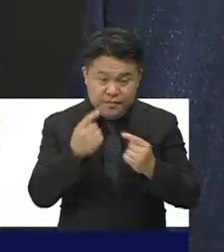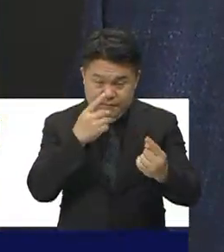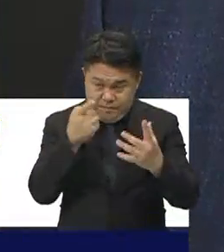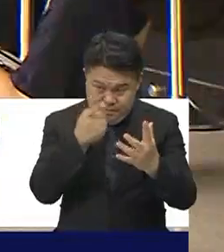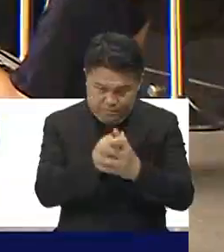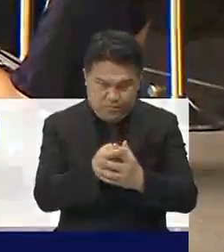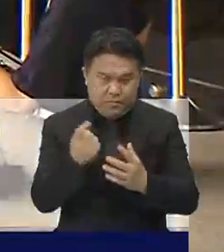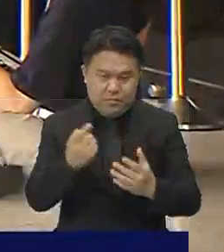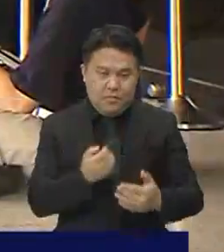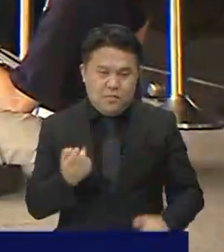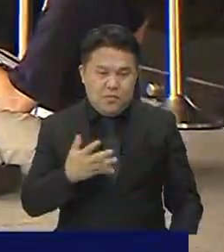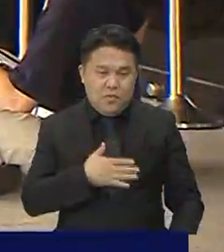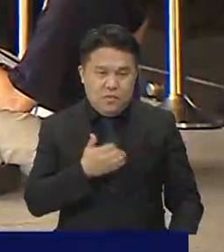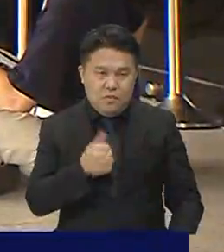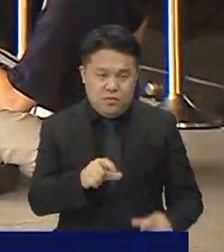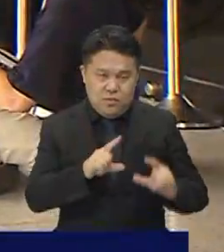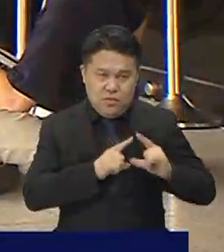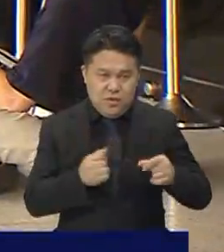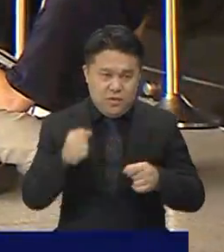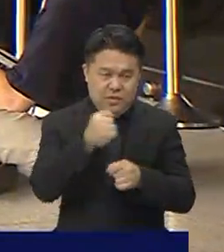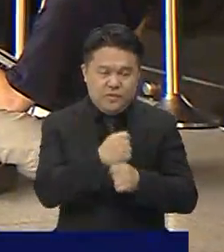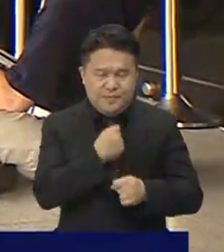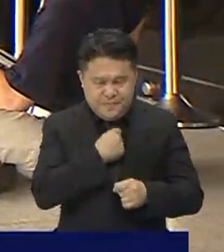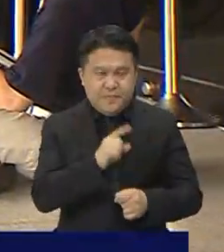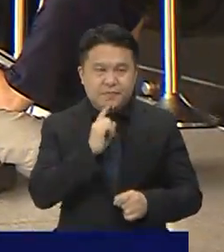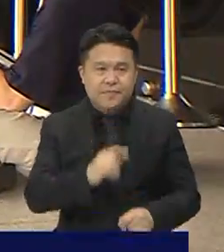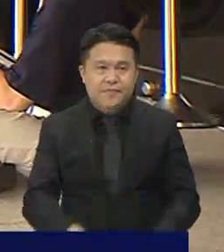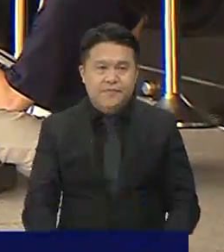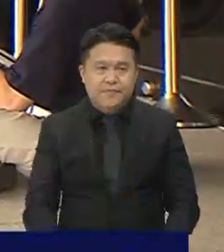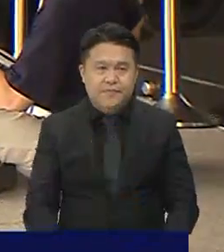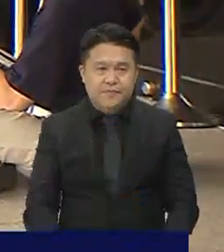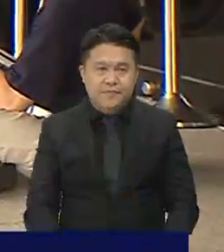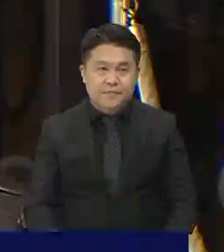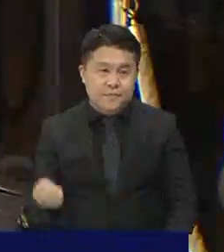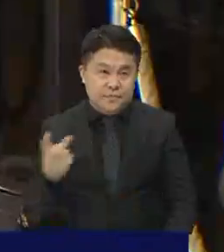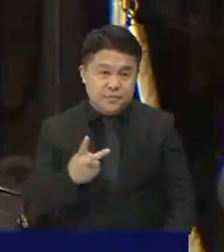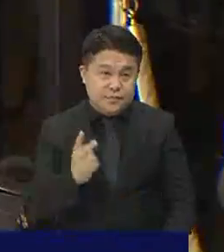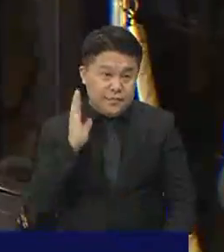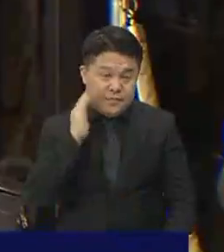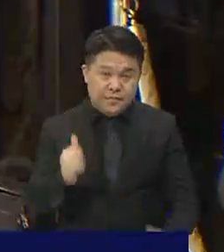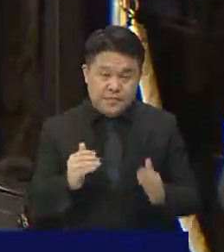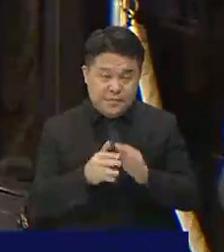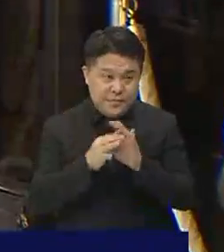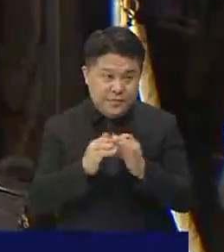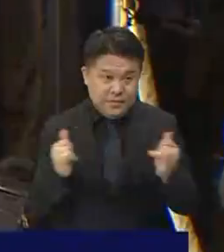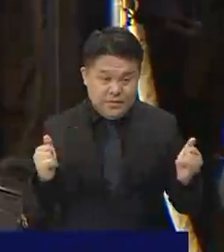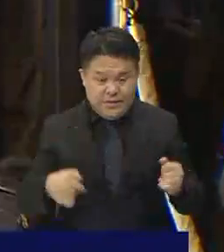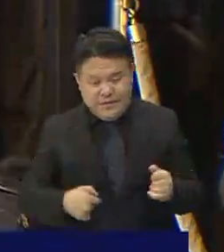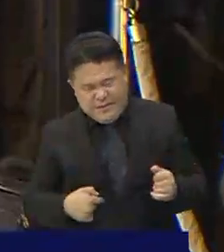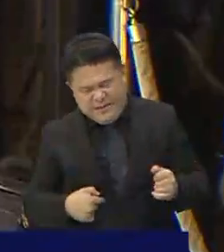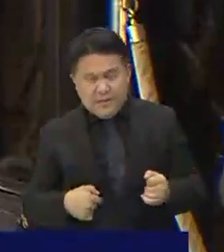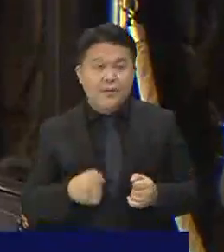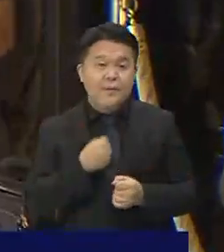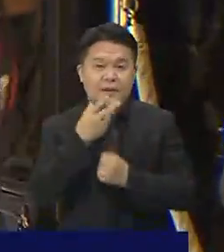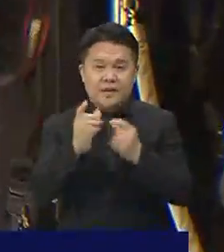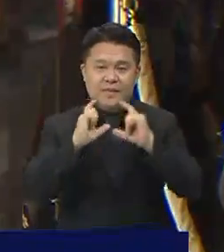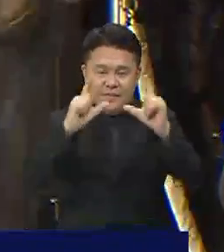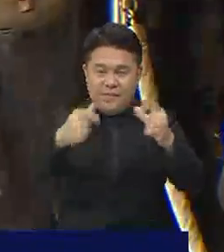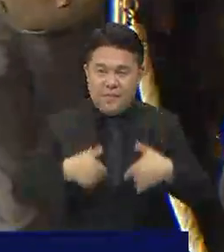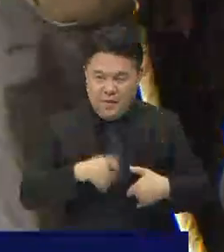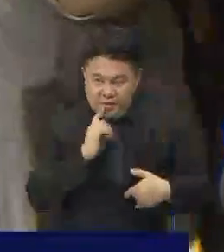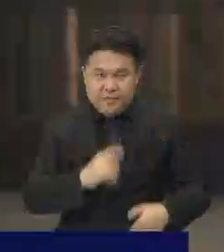진상규명과 명예회복을 바란다고 말했습니다. 당시 청와대 관계자들이 양심 선언을 해야 한다고도